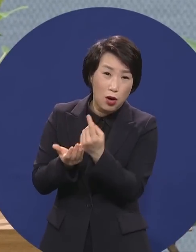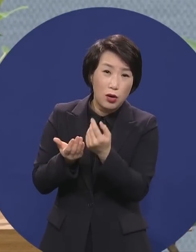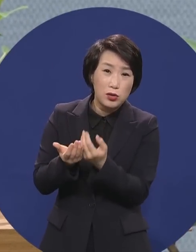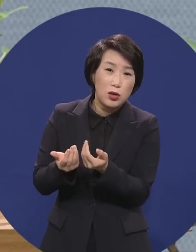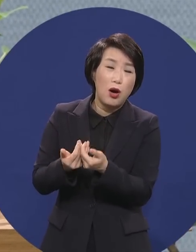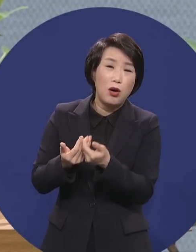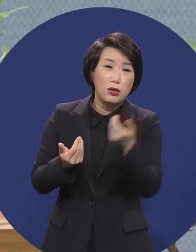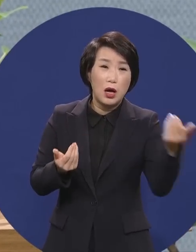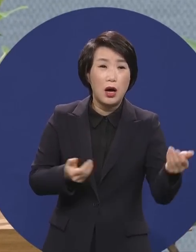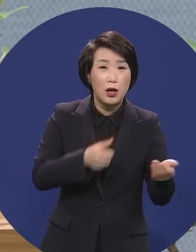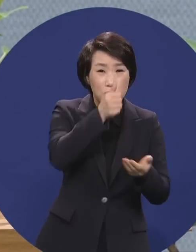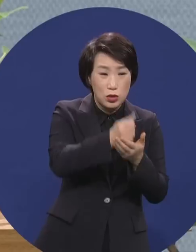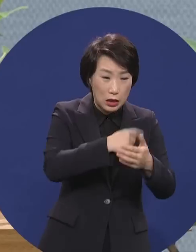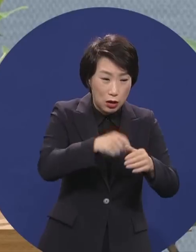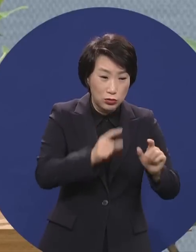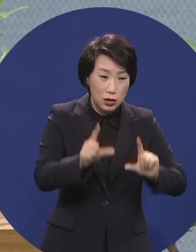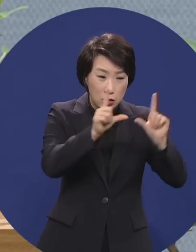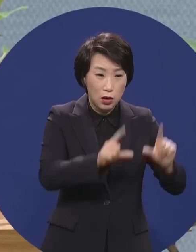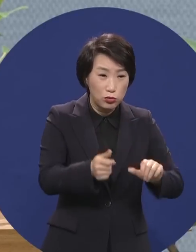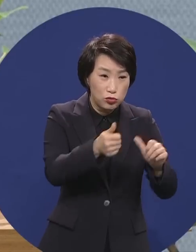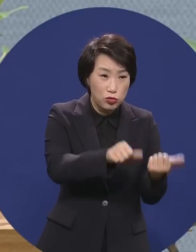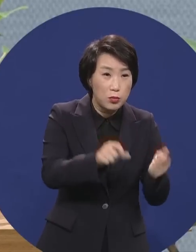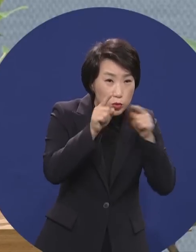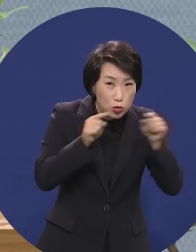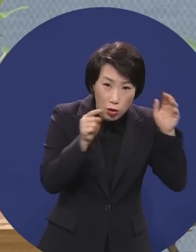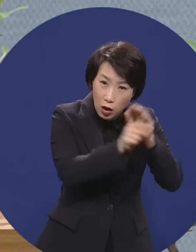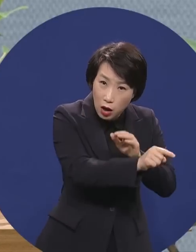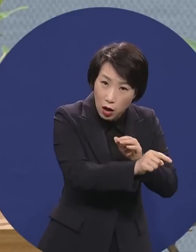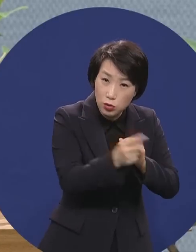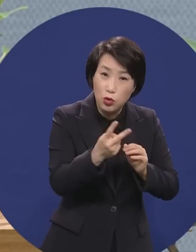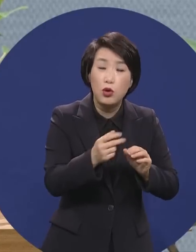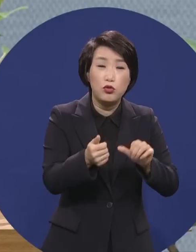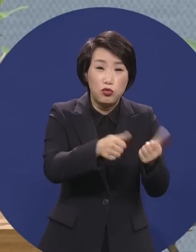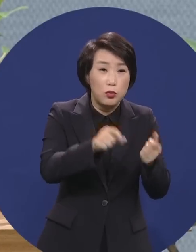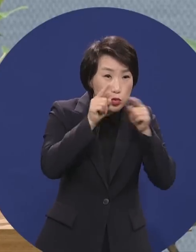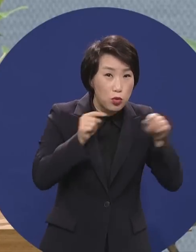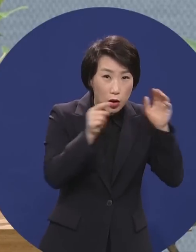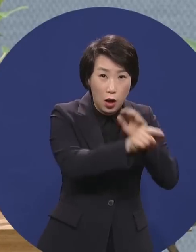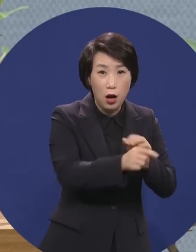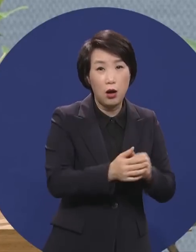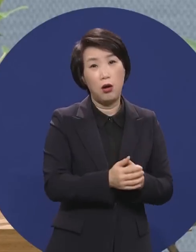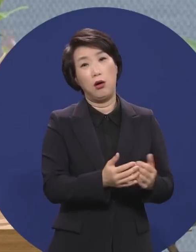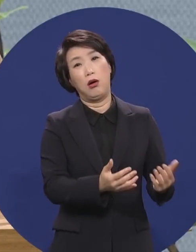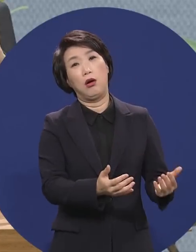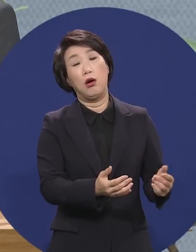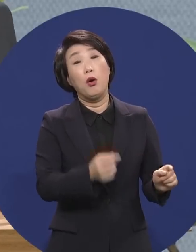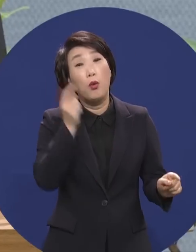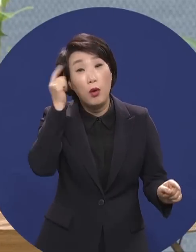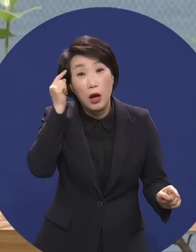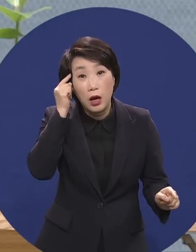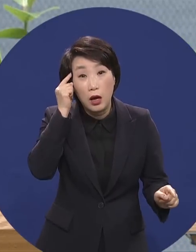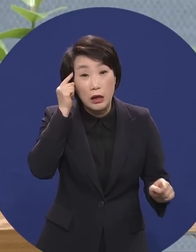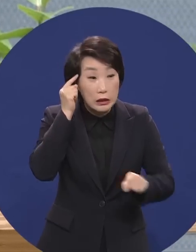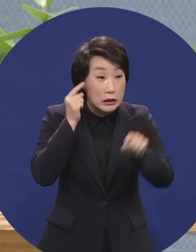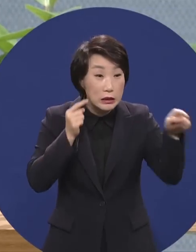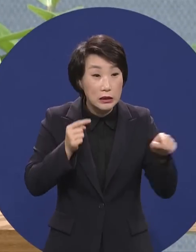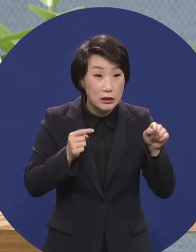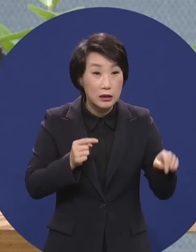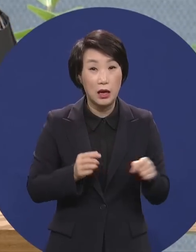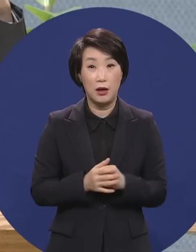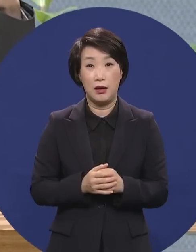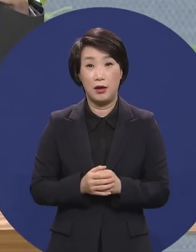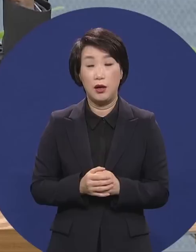죄 아래서 살다가 죽으면 지옥, 죽으면 지옥. 왜? 이것이